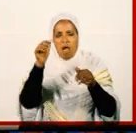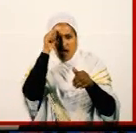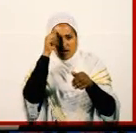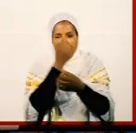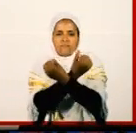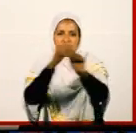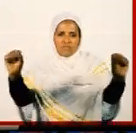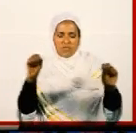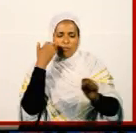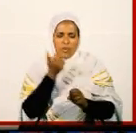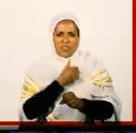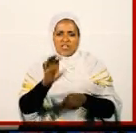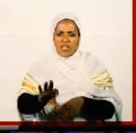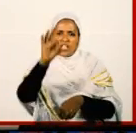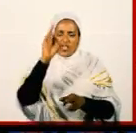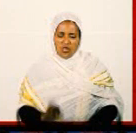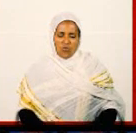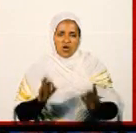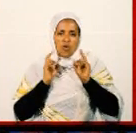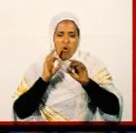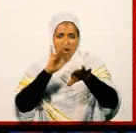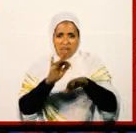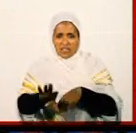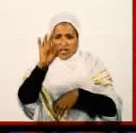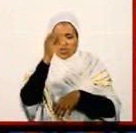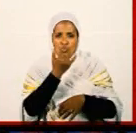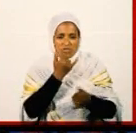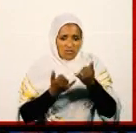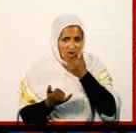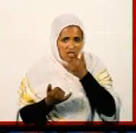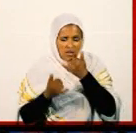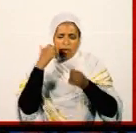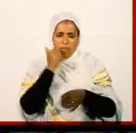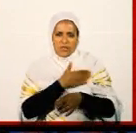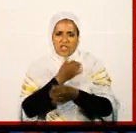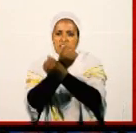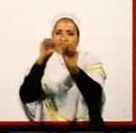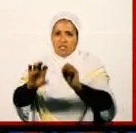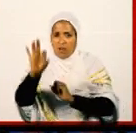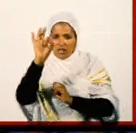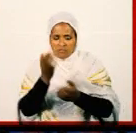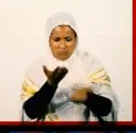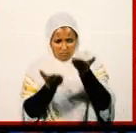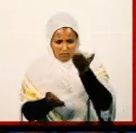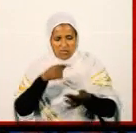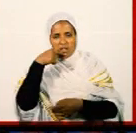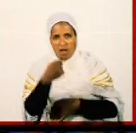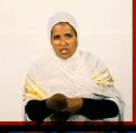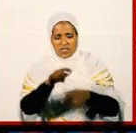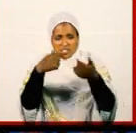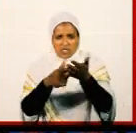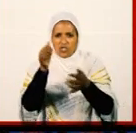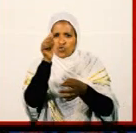ጥፋት እያነጻጸረ ይናገራል። ስለዚህ የኢትዮጵያ ቤተ ክርስቲያን የድህነታችን መሰረት ድንግል ማርያም